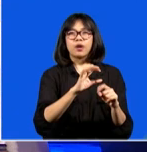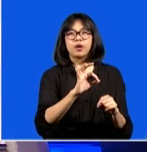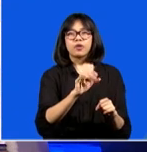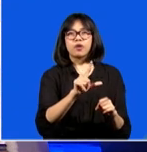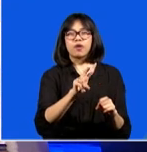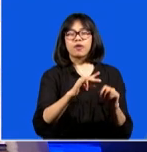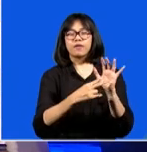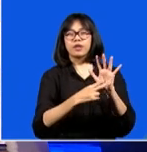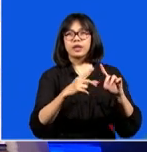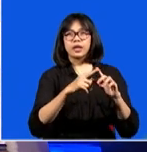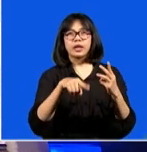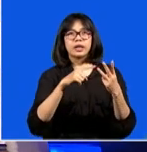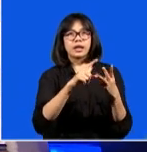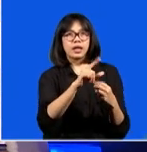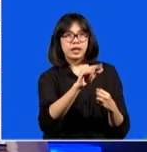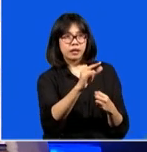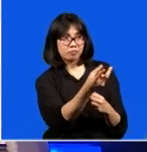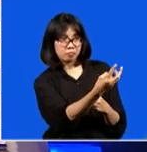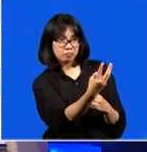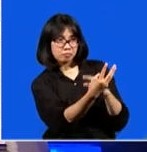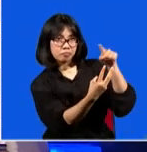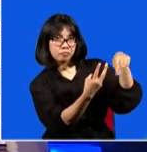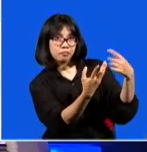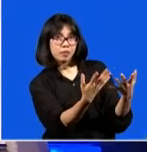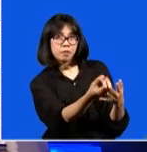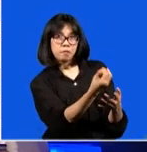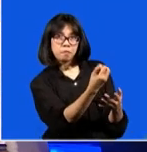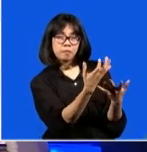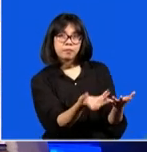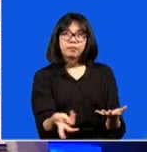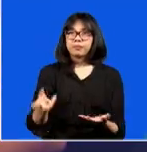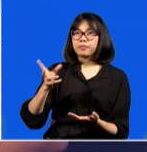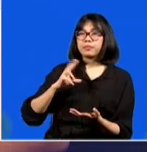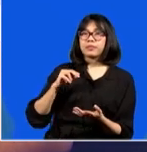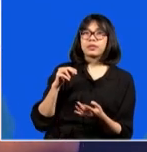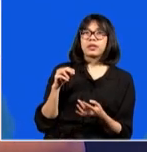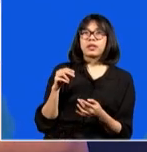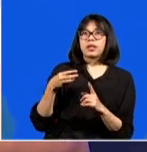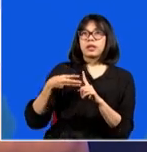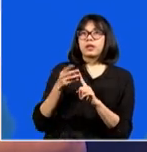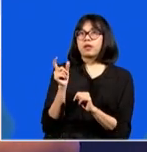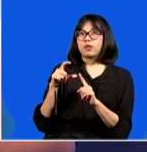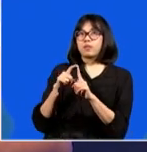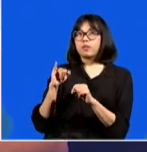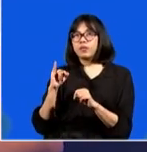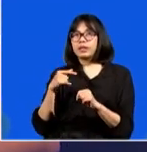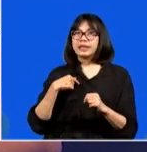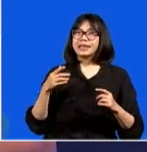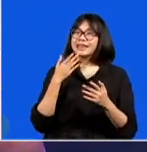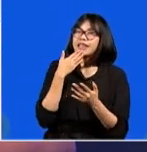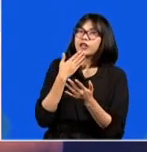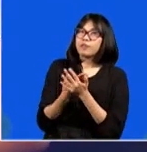bu Eka kayak gitu ya kita mulai dulu silakan Baik terima kasih Mas Mantri Suatu kehormatan sekali bisa